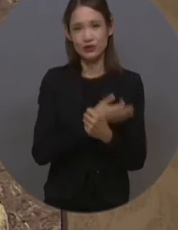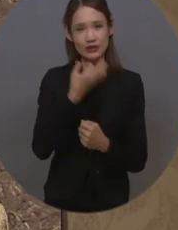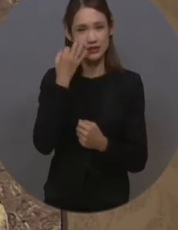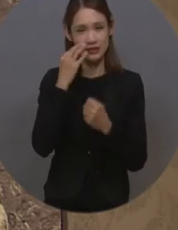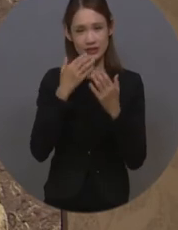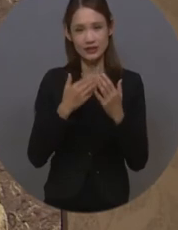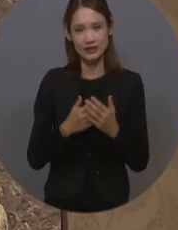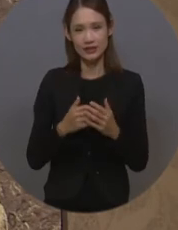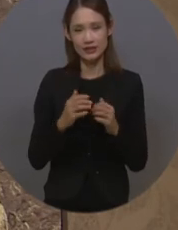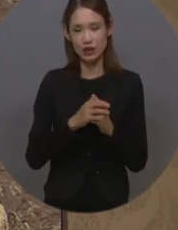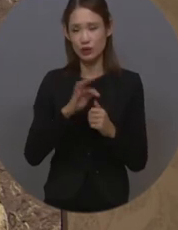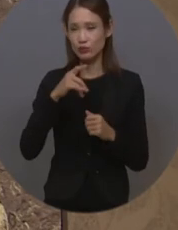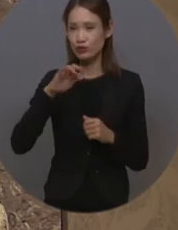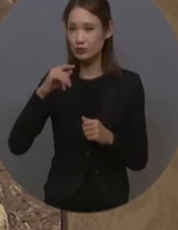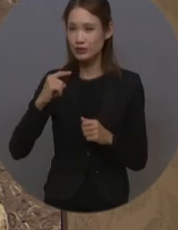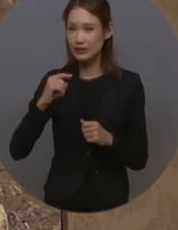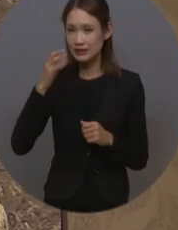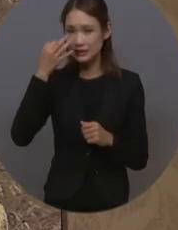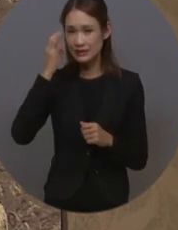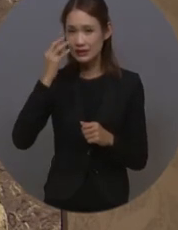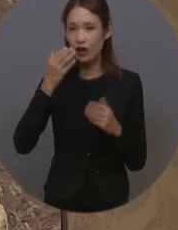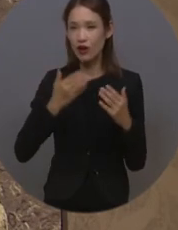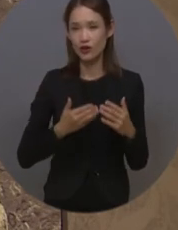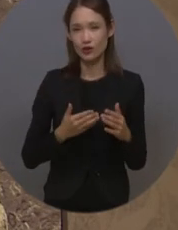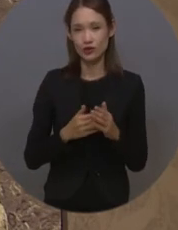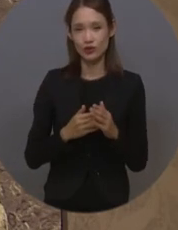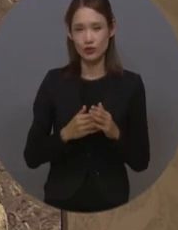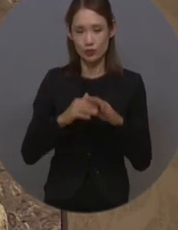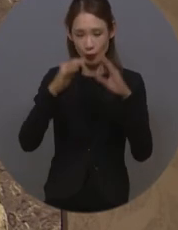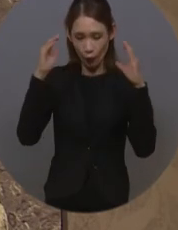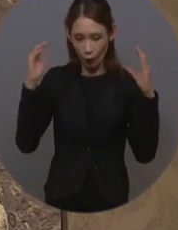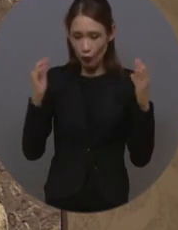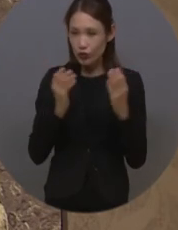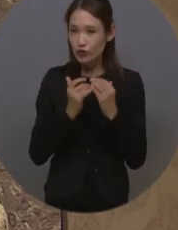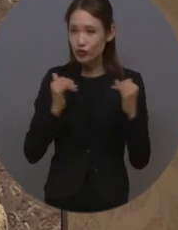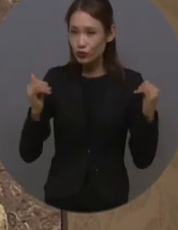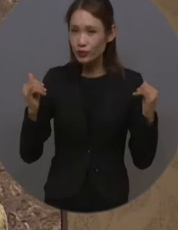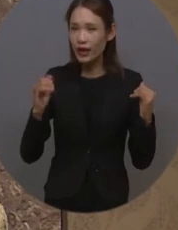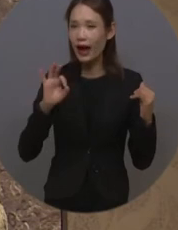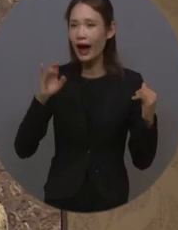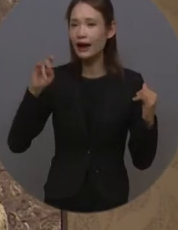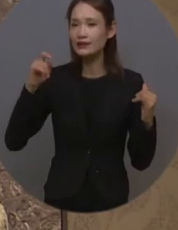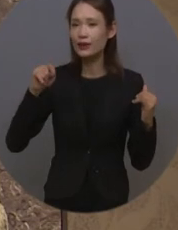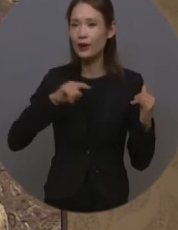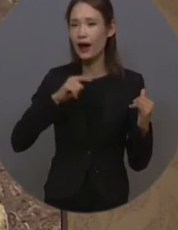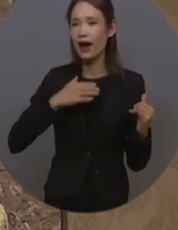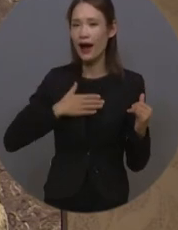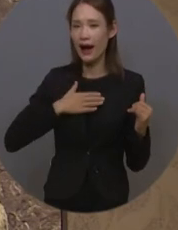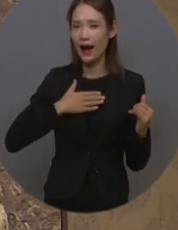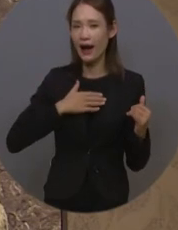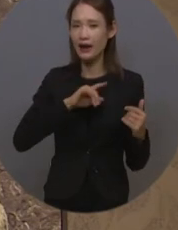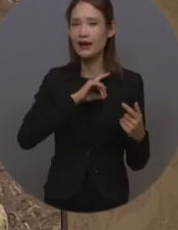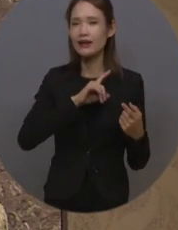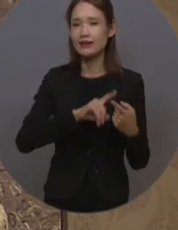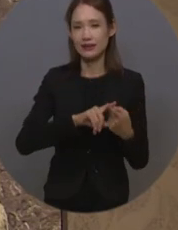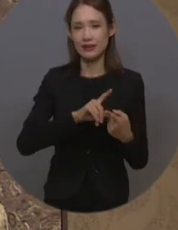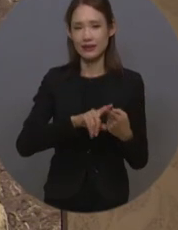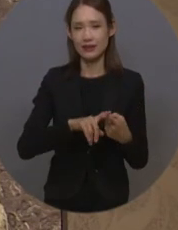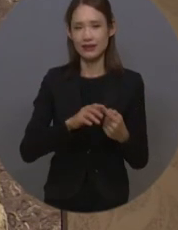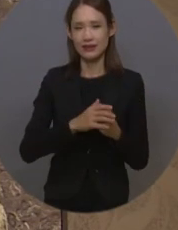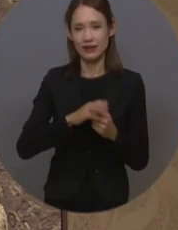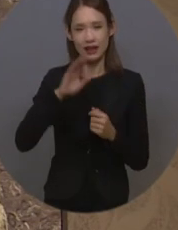인정해주고 품질도 인정해줄 수 있는 그래서 온 국민이 아지오를 신는 그날까지라는 슬로건답게 저희들이 이제